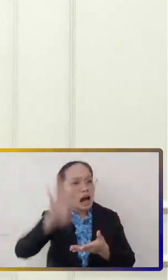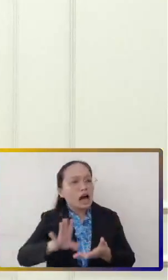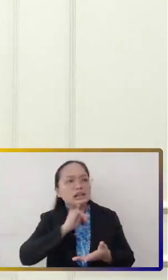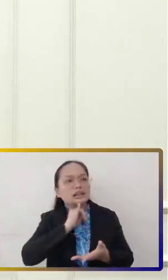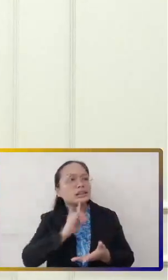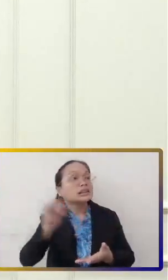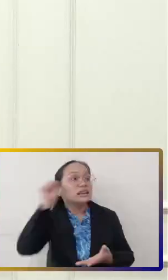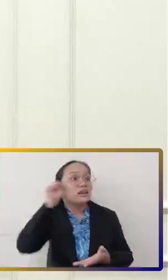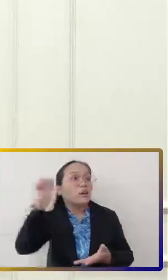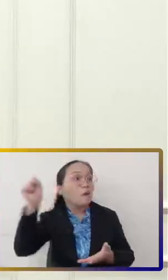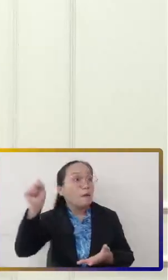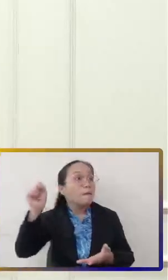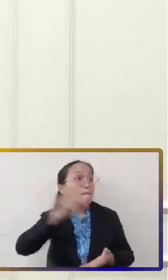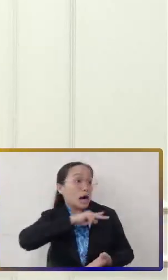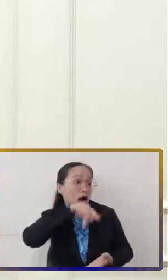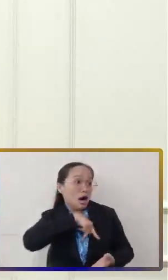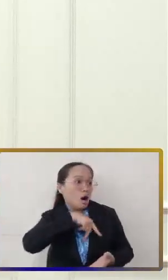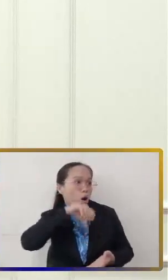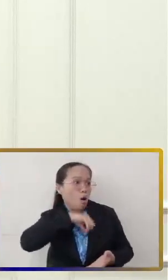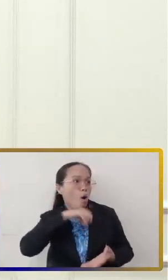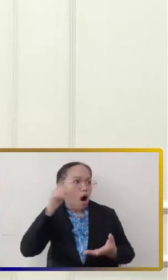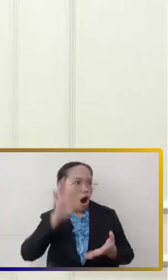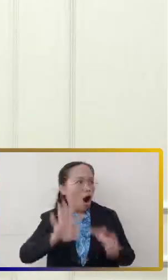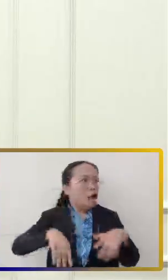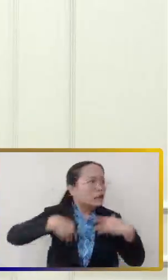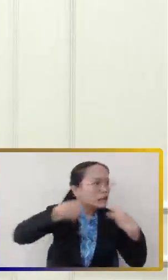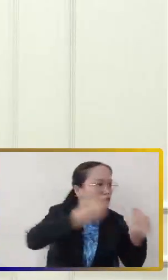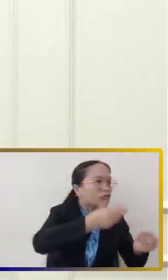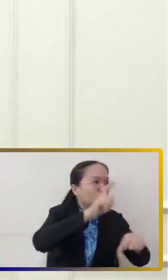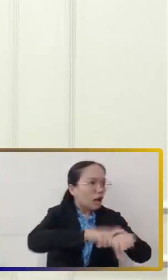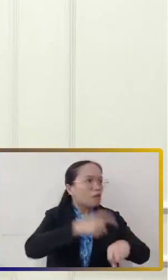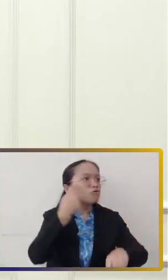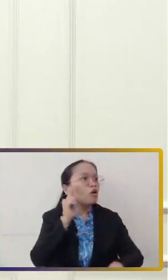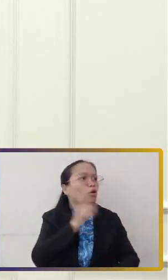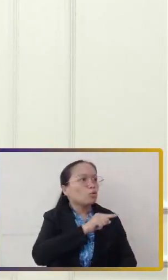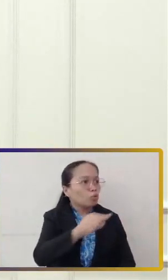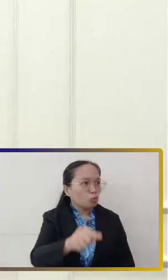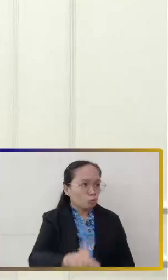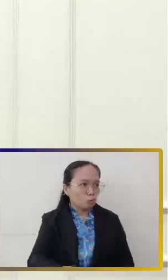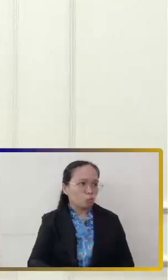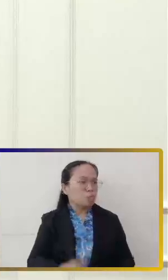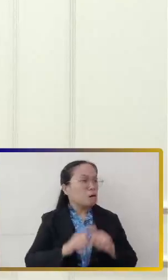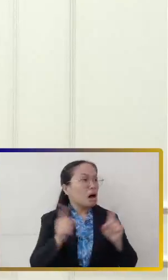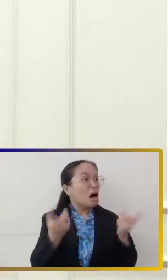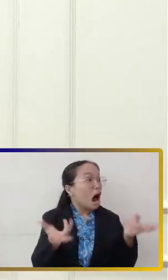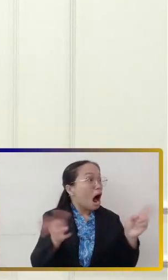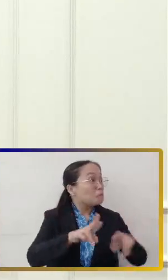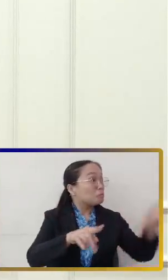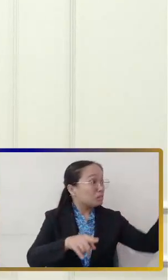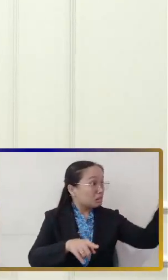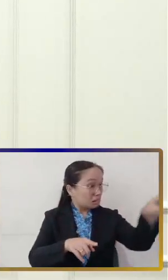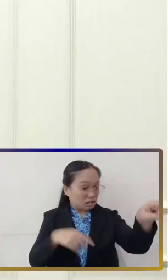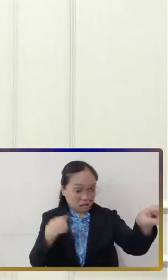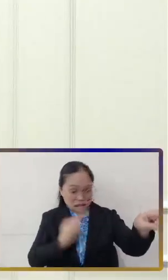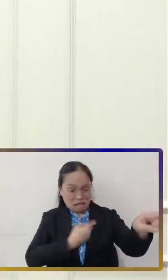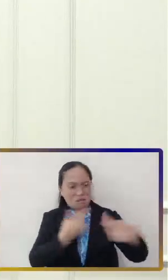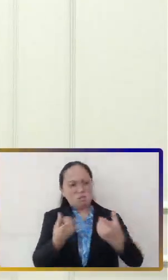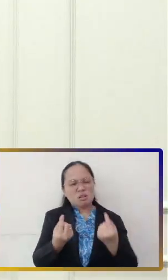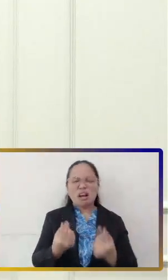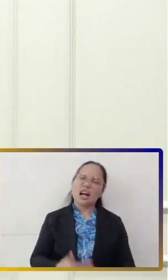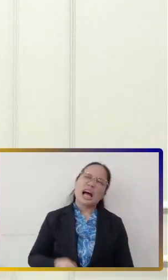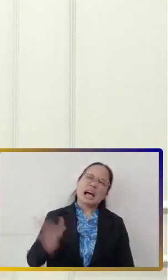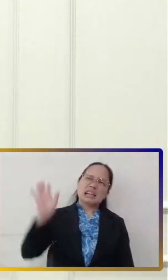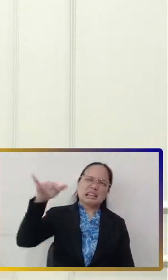That is His personality. But you know what? Anong binibigay natin sa kanya? Extra